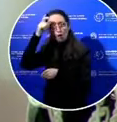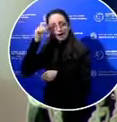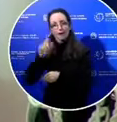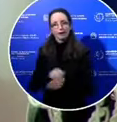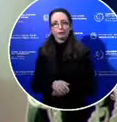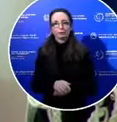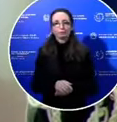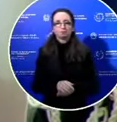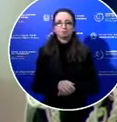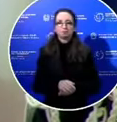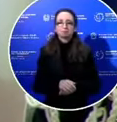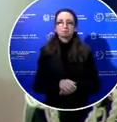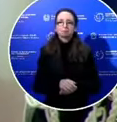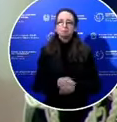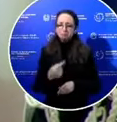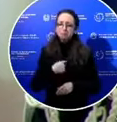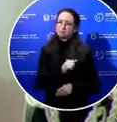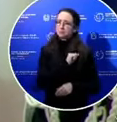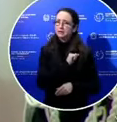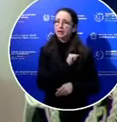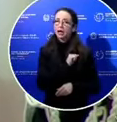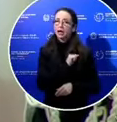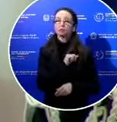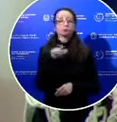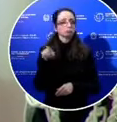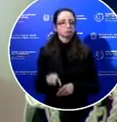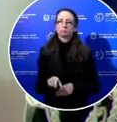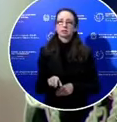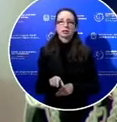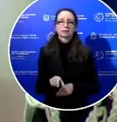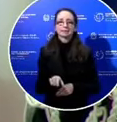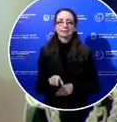Credo quindi è anche doveroso dover